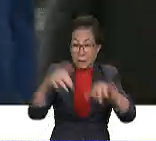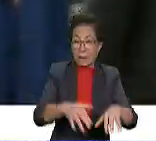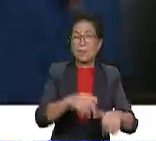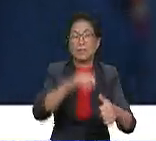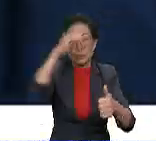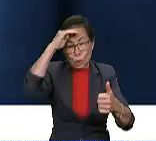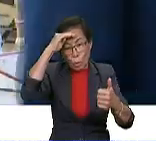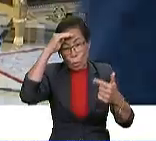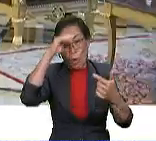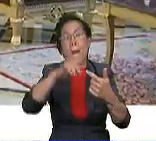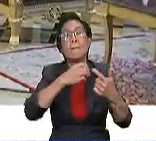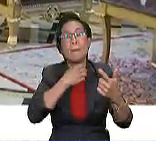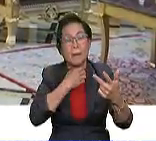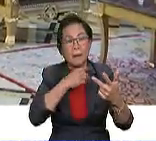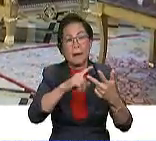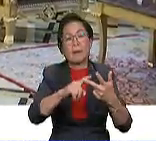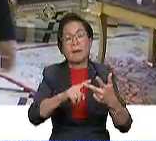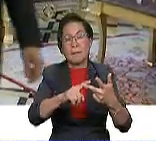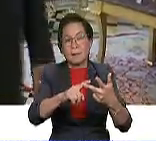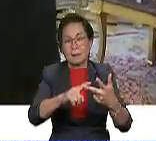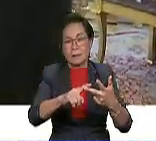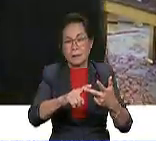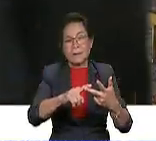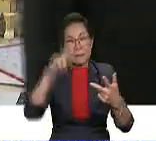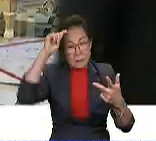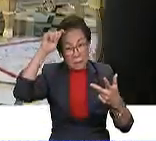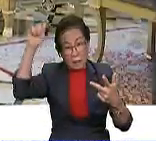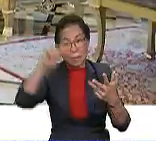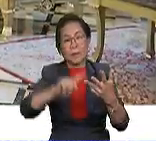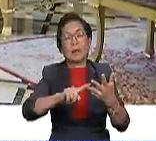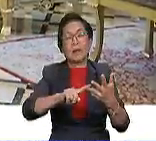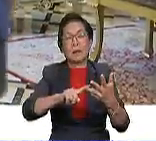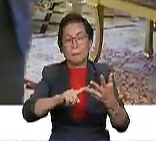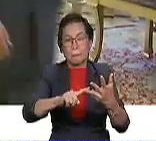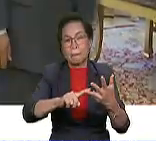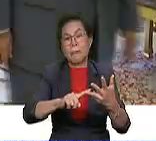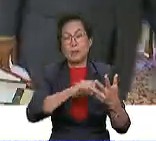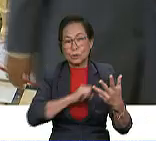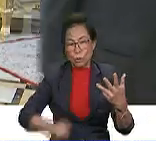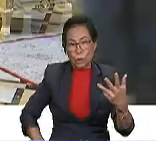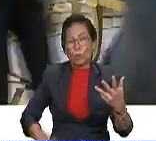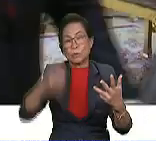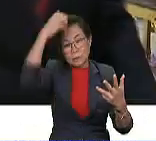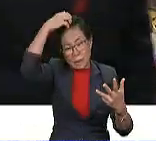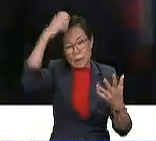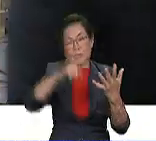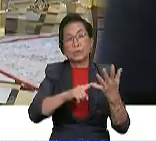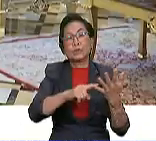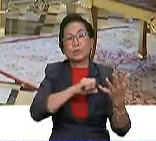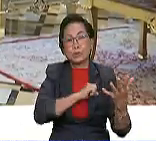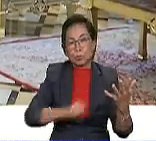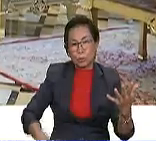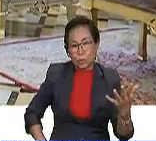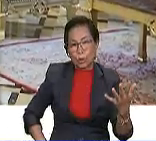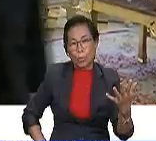Ibrahim Iskandar Sutan perak Sultan azlan Shah sultan trenggano sultan Mizan Zainal Abidin Sultan Selangor Sultan sharafuddin